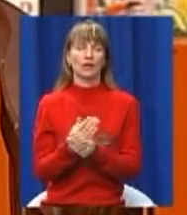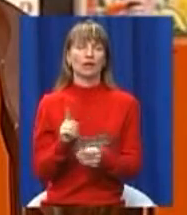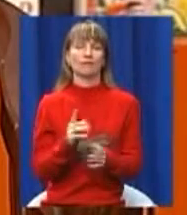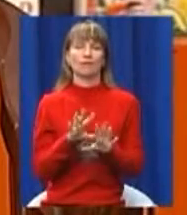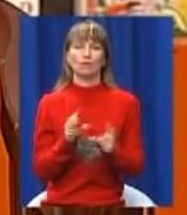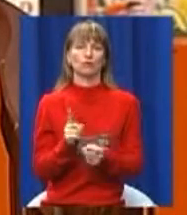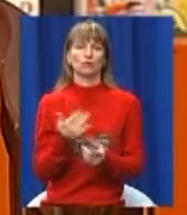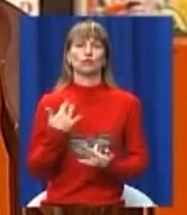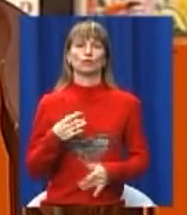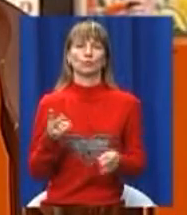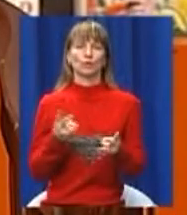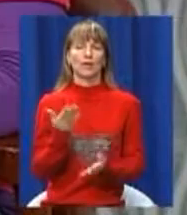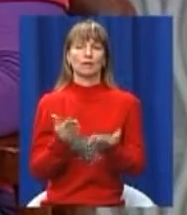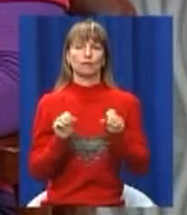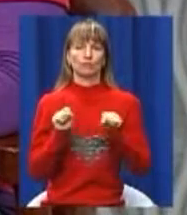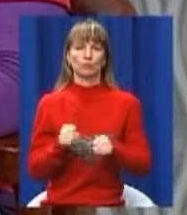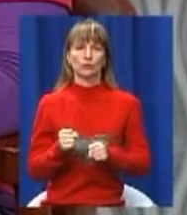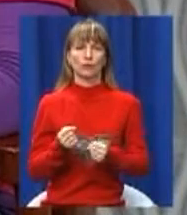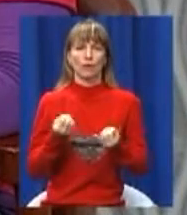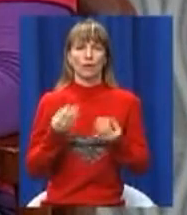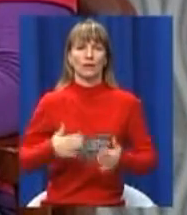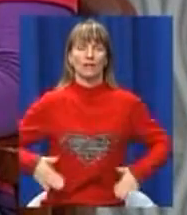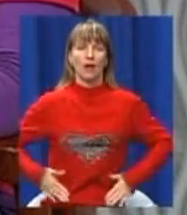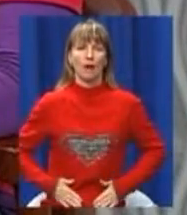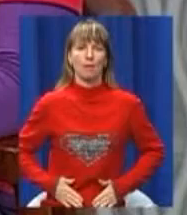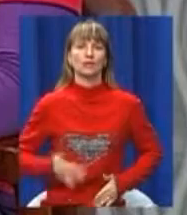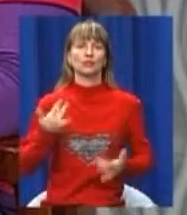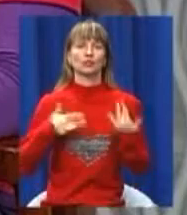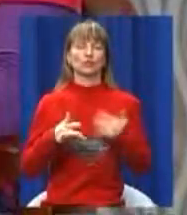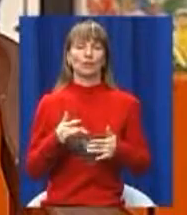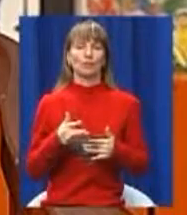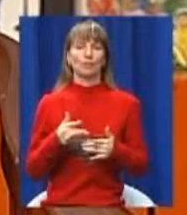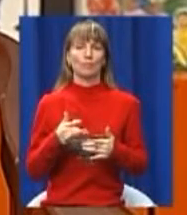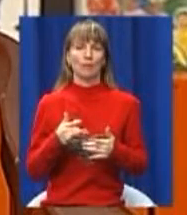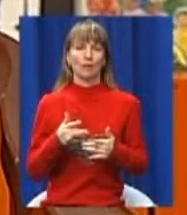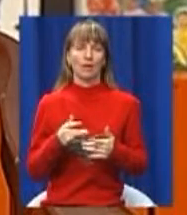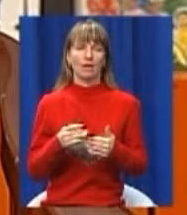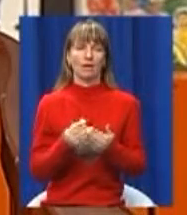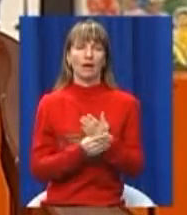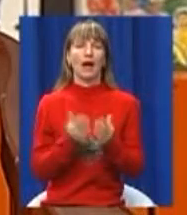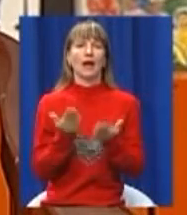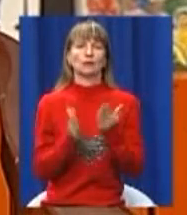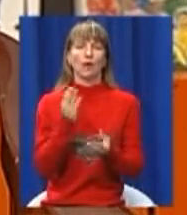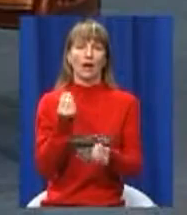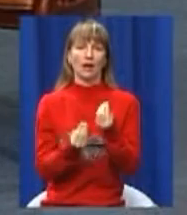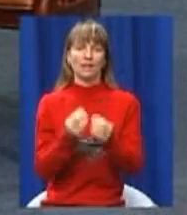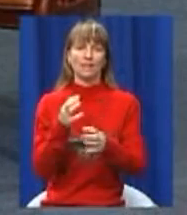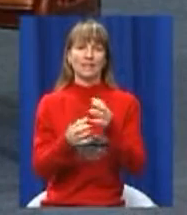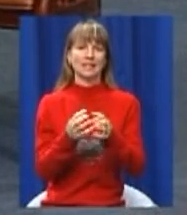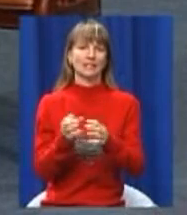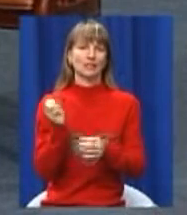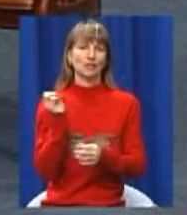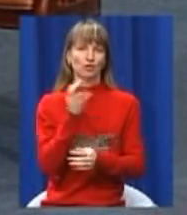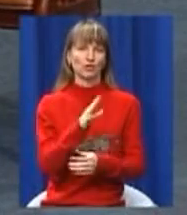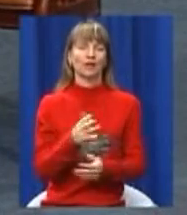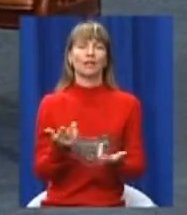це? Нащо вони нам потрібні? Якщо ми можемо руки всунути просто в кармани, нащо нам рукавиці? А якщо ми будемо грати у сніжки? О, це цілком вірно,